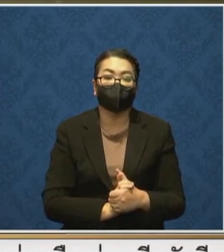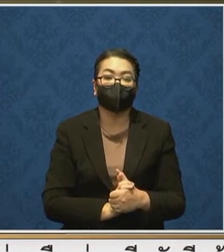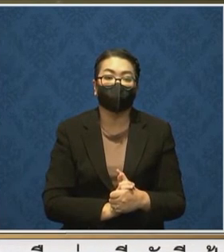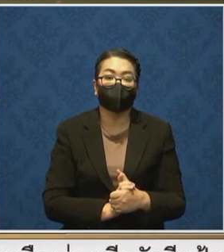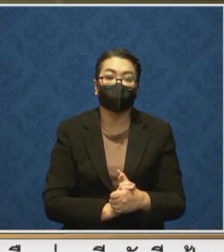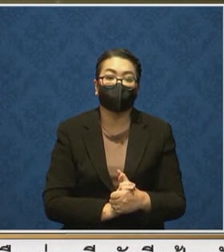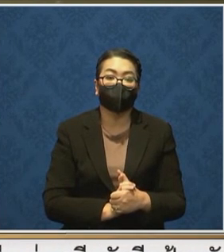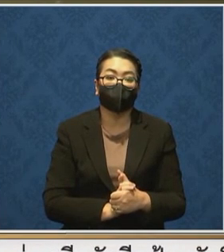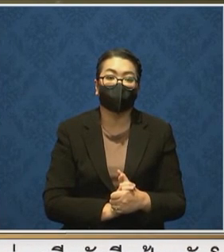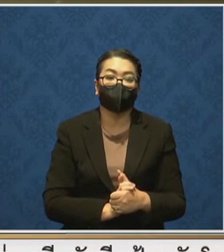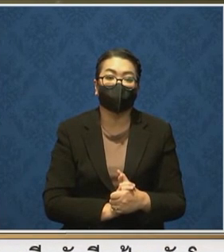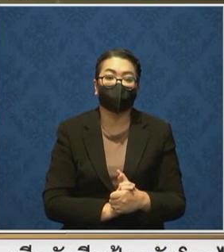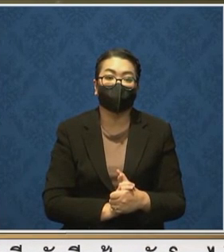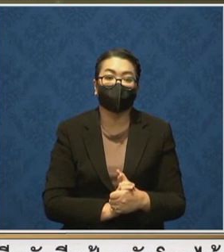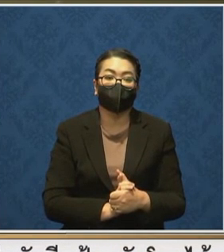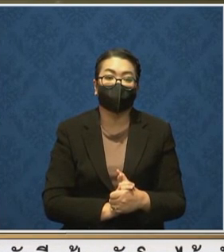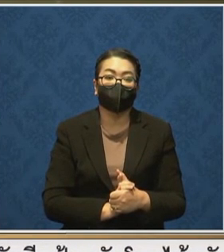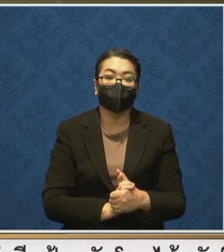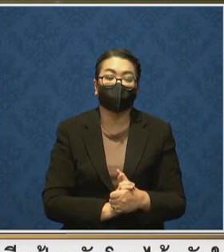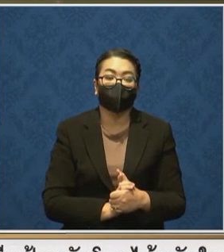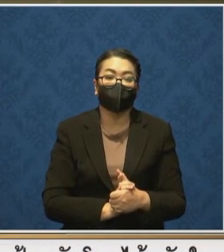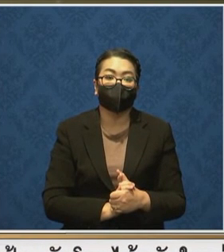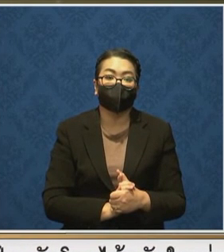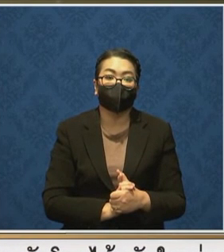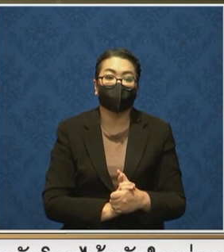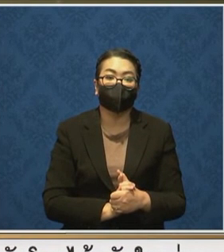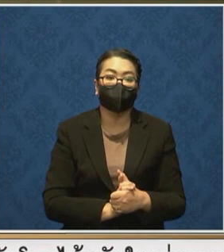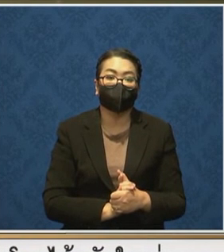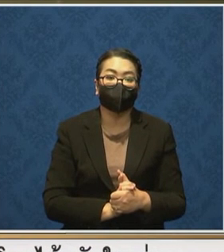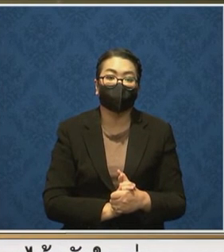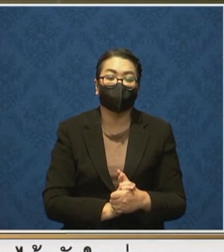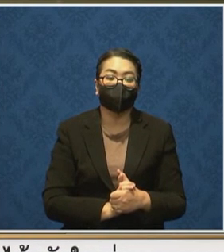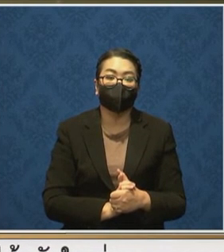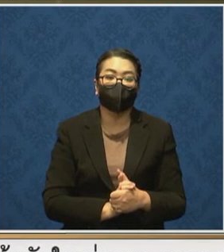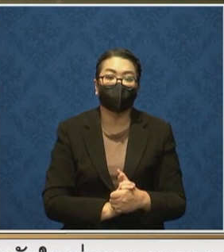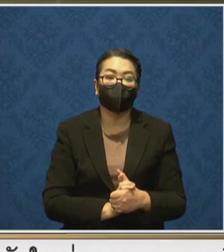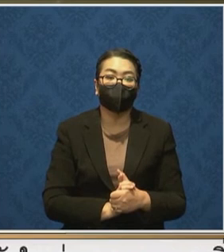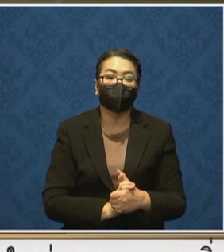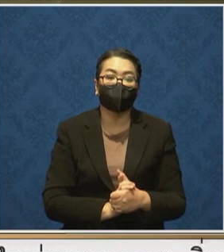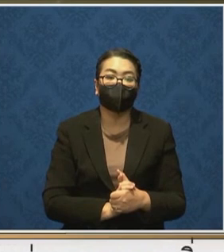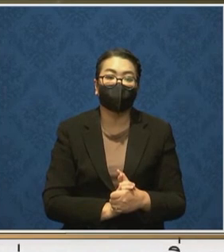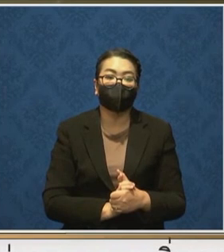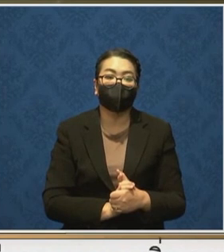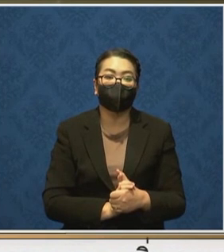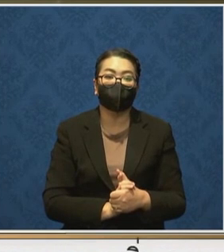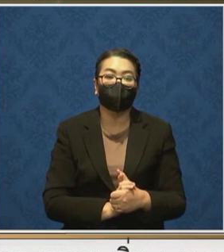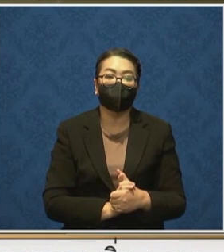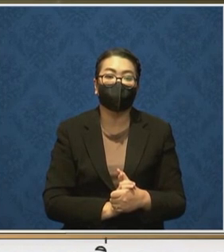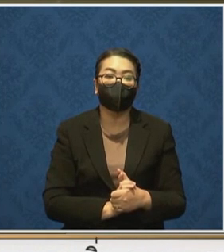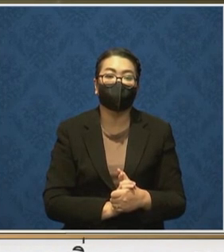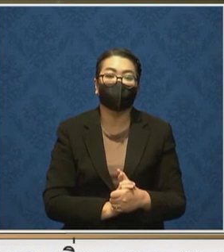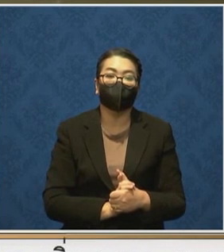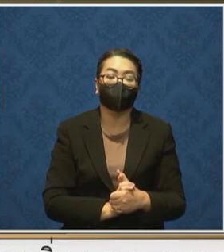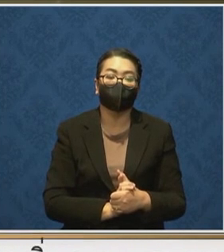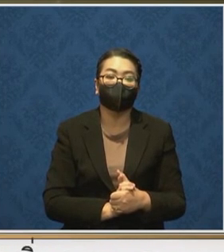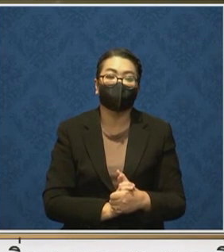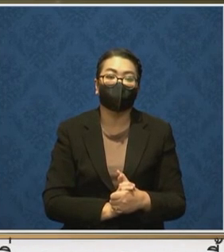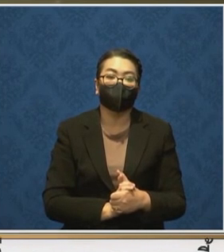สกคู่นะคะ